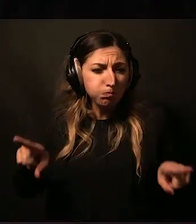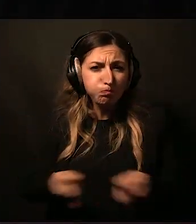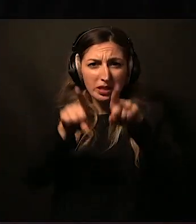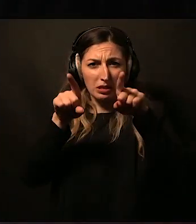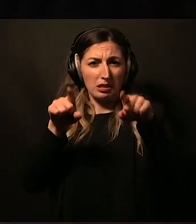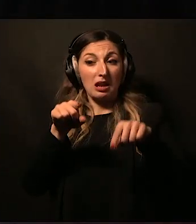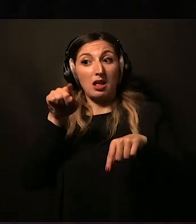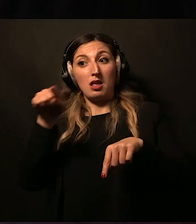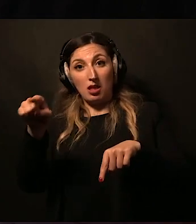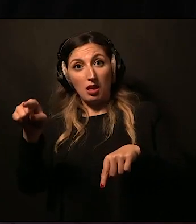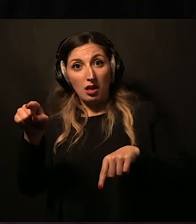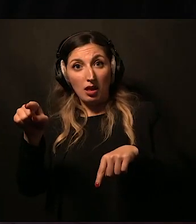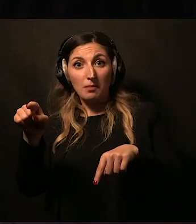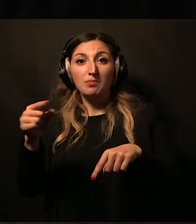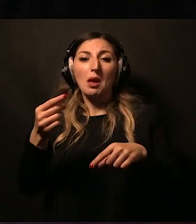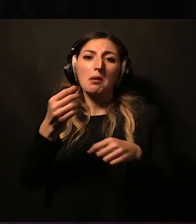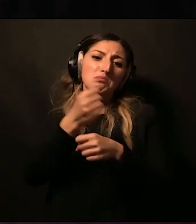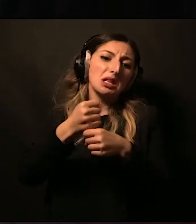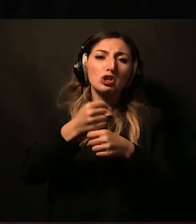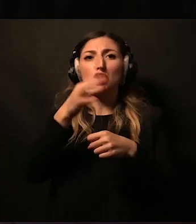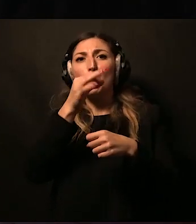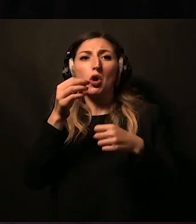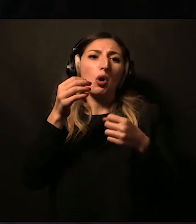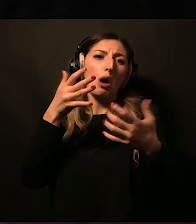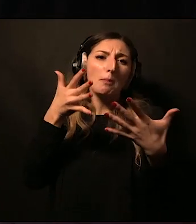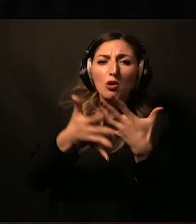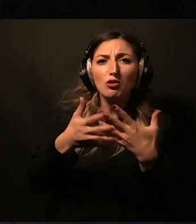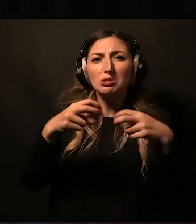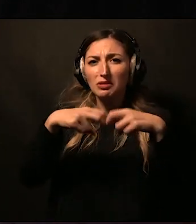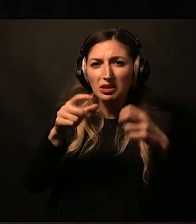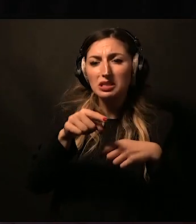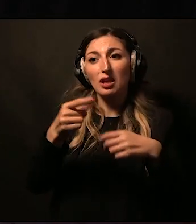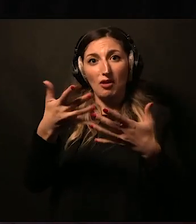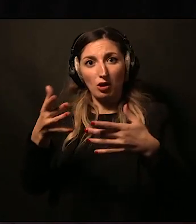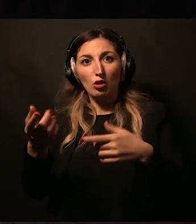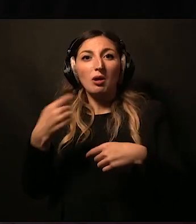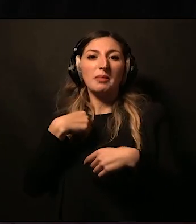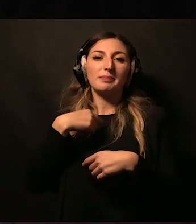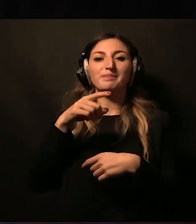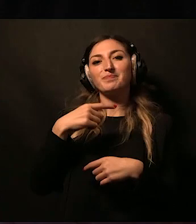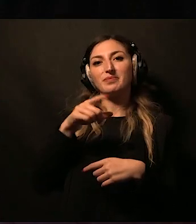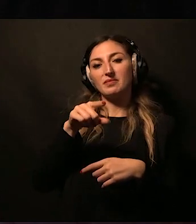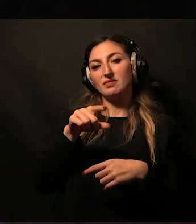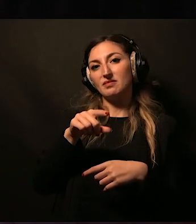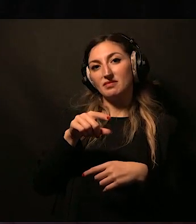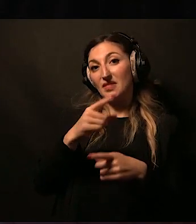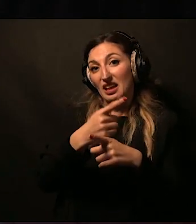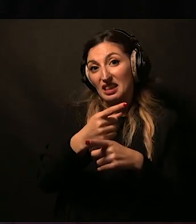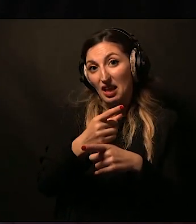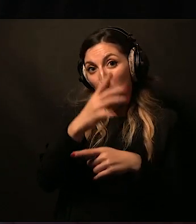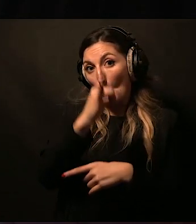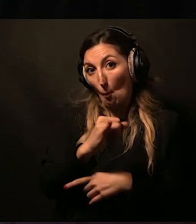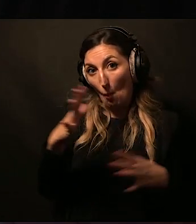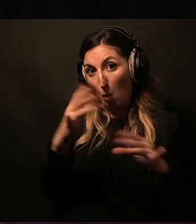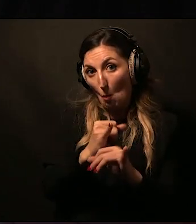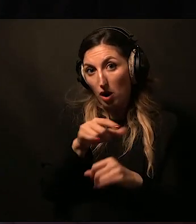danno medicine a me dicono di dimagrire significa ricevere delle diagnosi tardive e un innalzamento